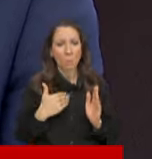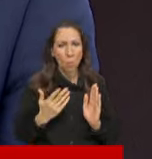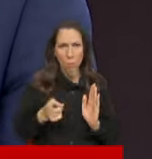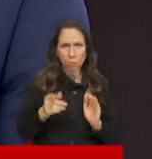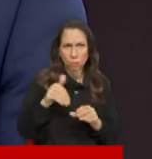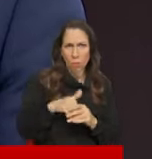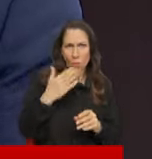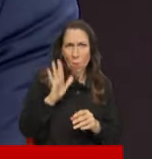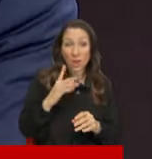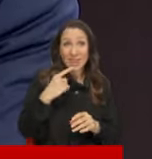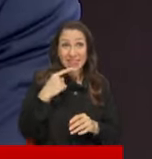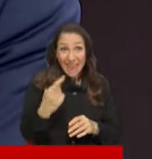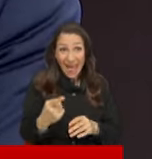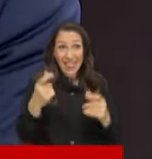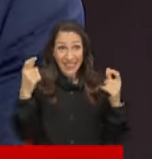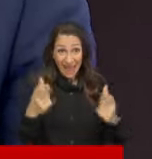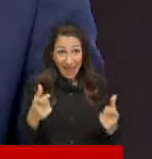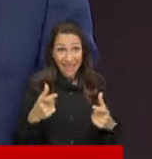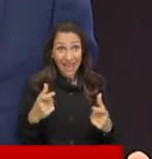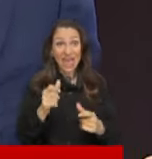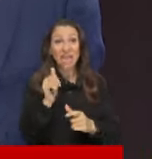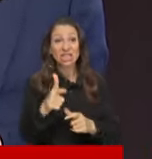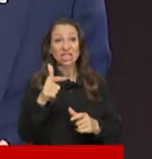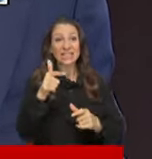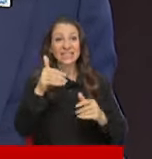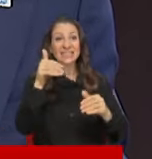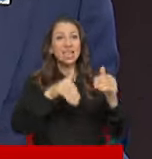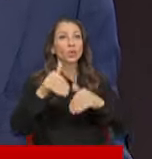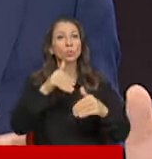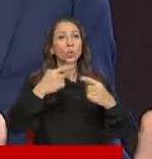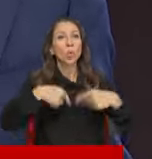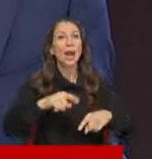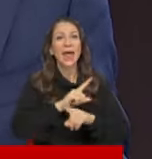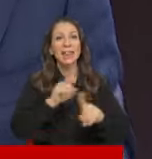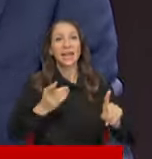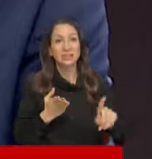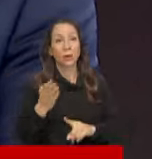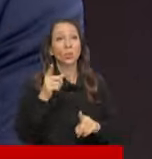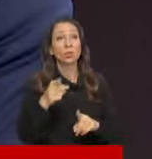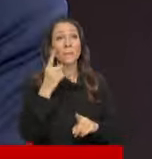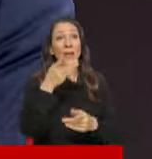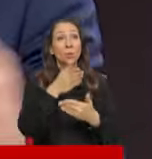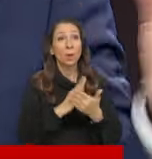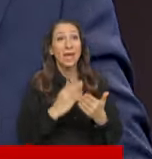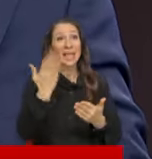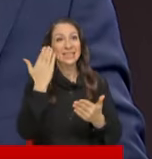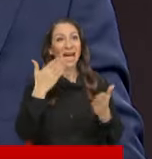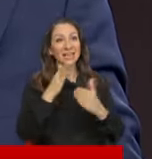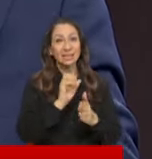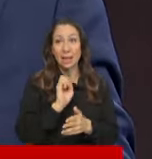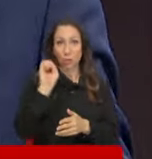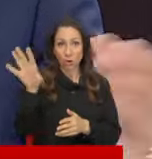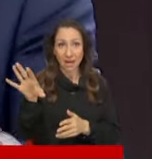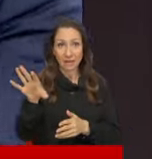Hayır bu seçmenler yaşamıyor denen yerlerde İlçe Seçim kurullarına itiraz ettik seçim kurulları bunların bir bölümünü eski adreslerine